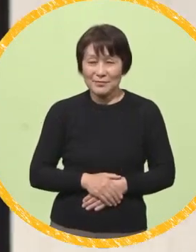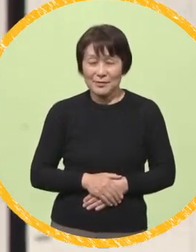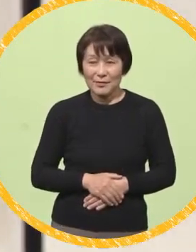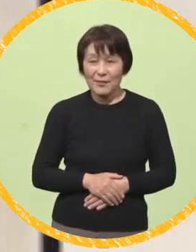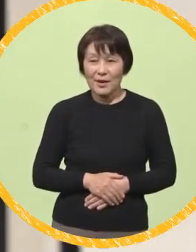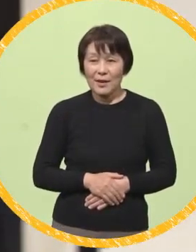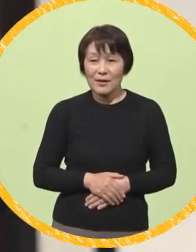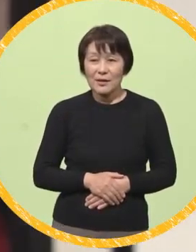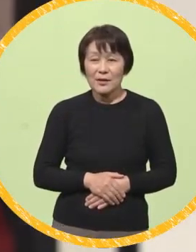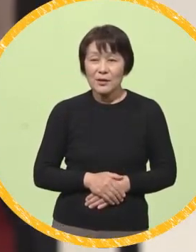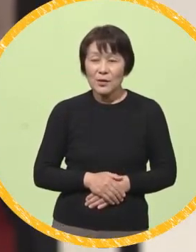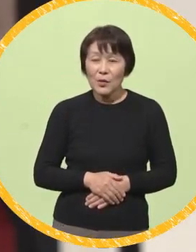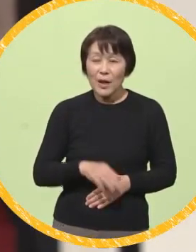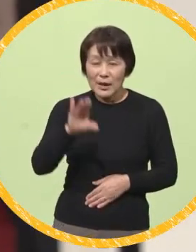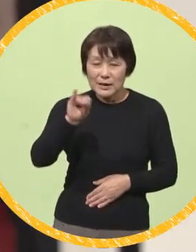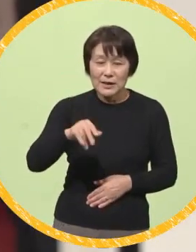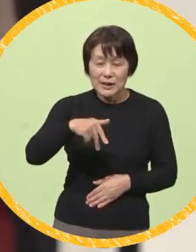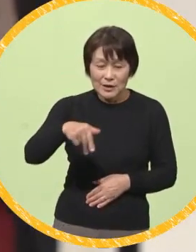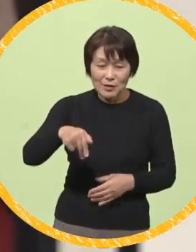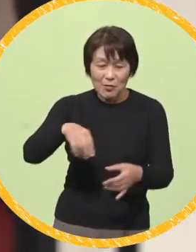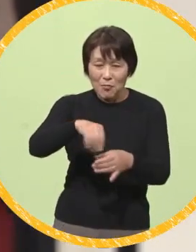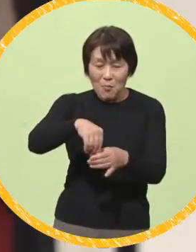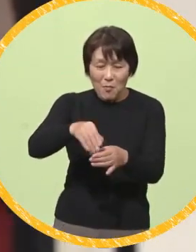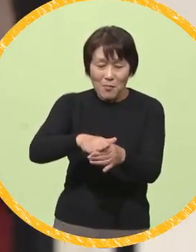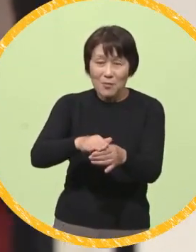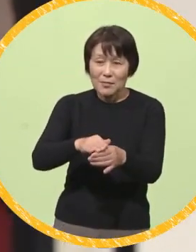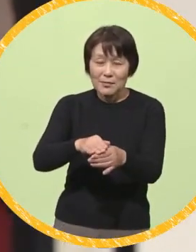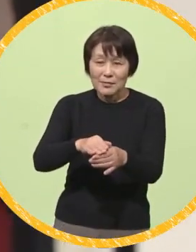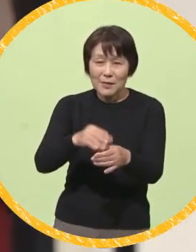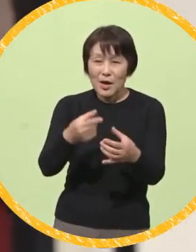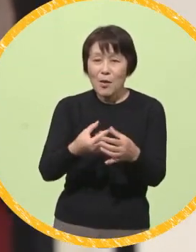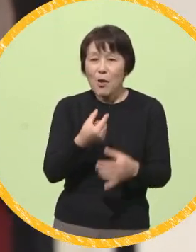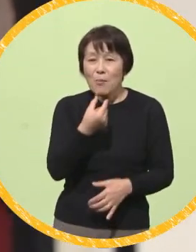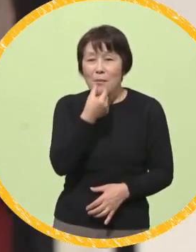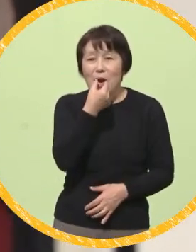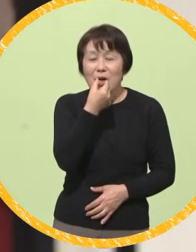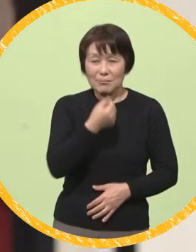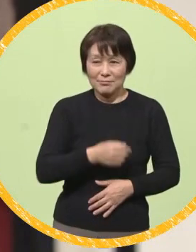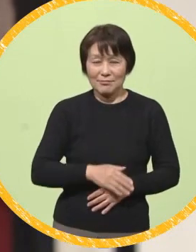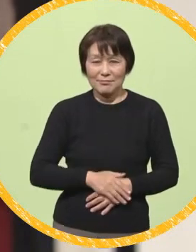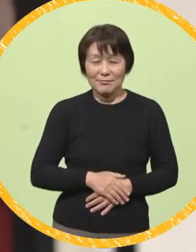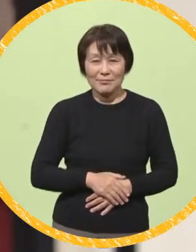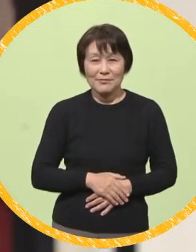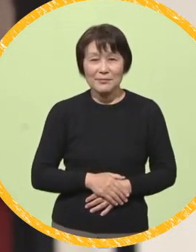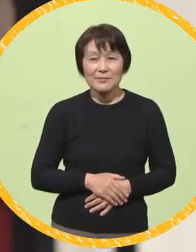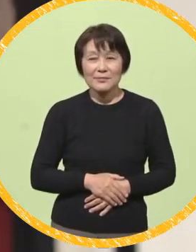これはクリームチーズに、 はい、はい、オリーブの新漬けが、 それ美味しそうだな。